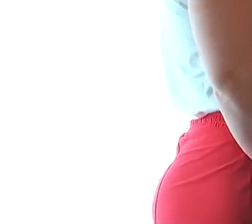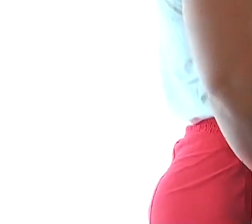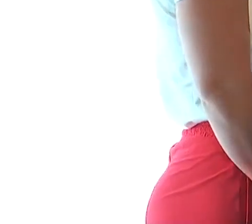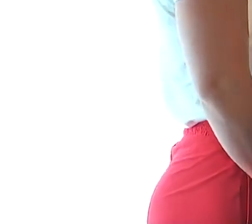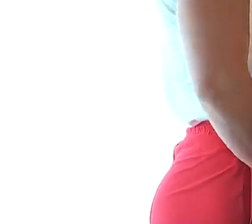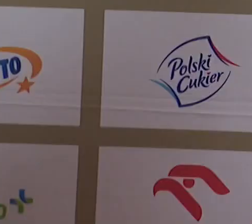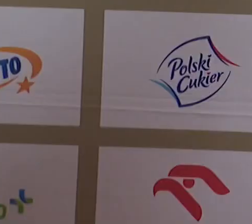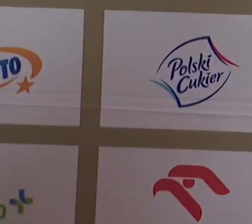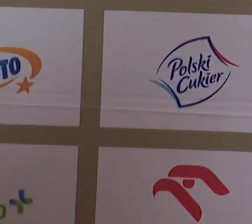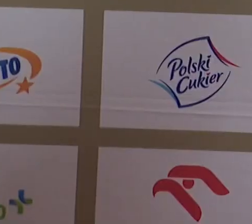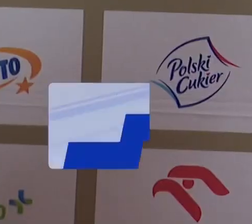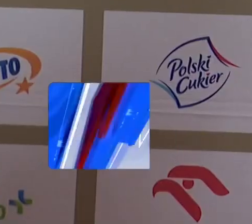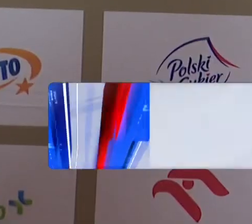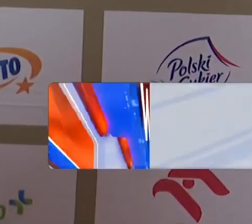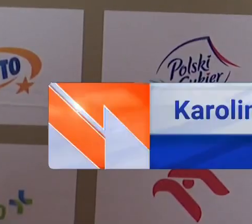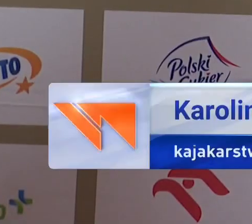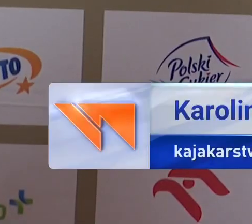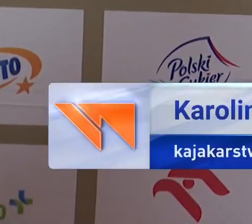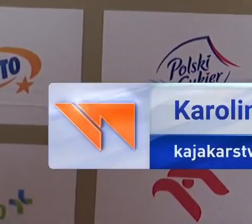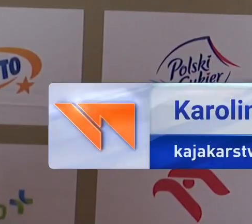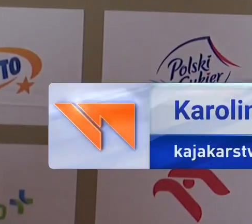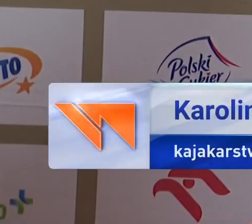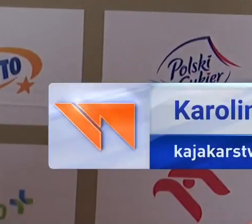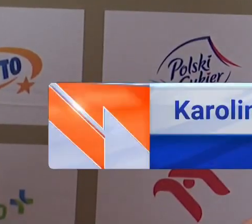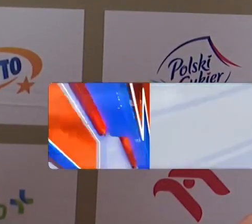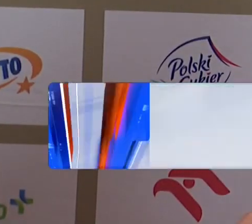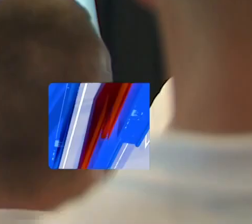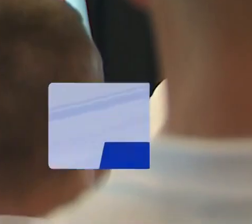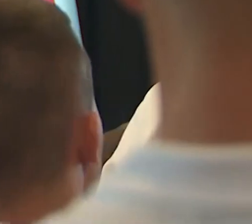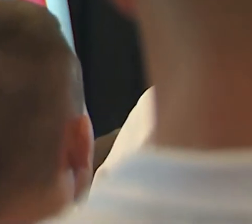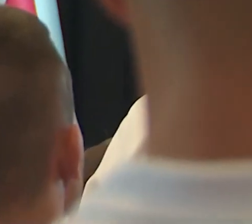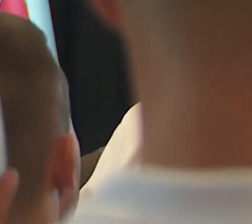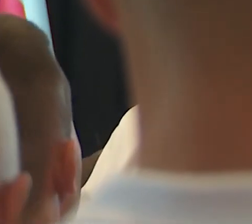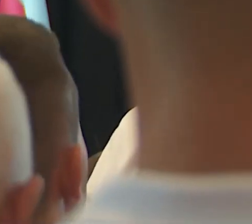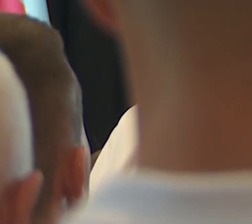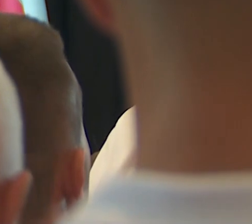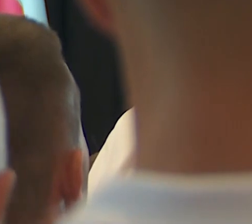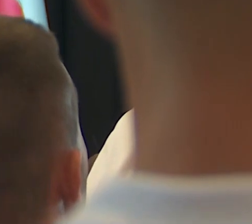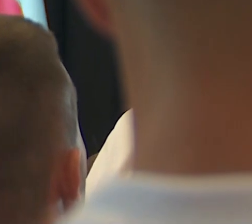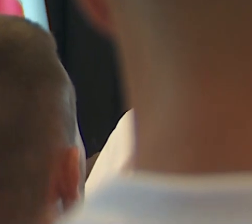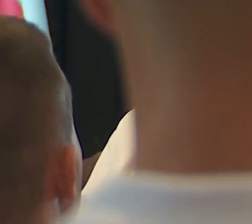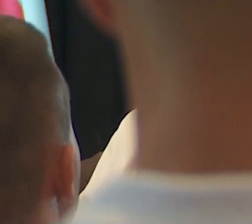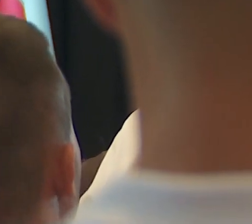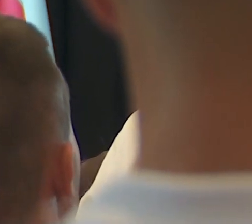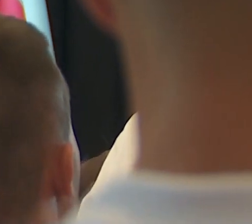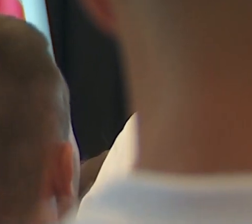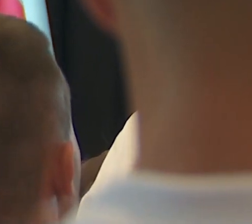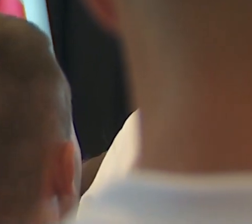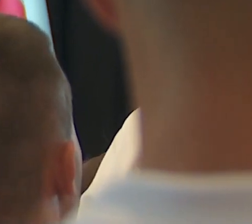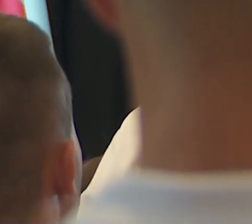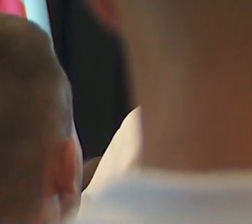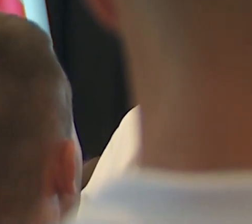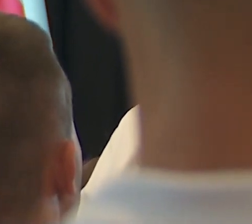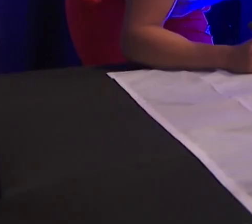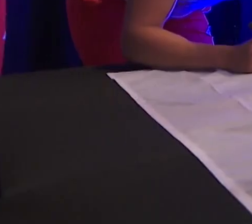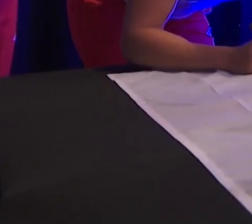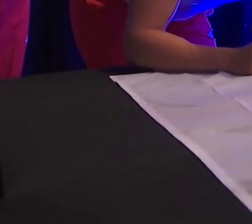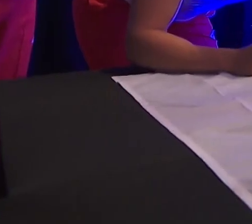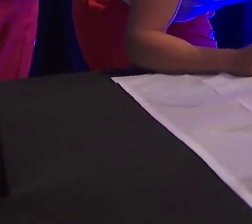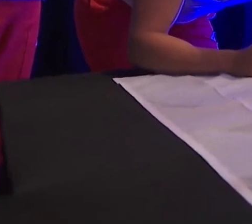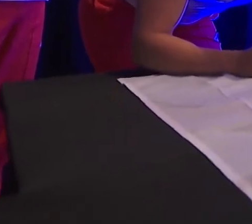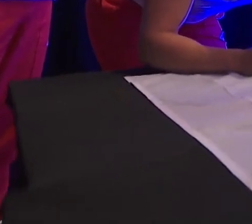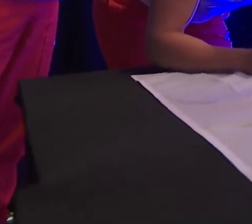to nie pierwszyzna. To są bardzo fajne emocje, takie towarzyszące wszystkim zawodnikom. Po ślubowaniu, które odczytała piłkarka ręczna Iwona Niedźwiedź, pora już tylko na